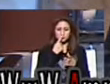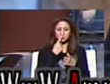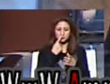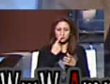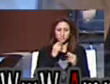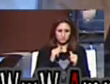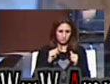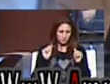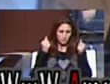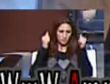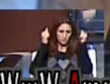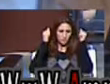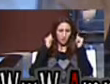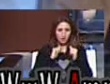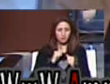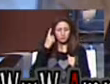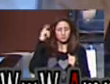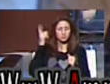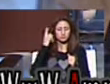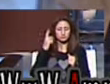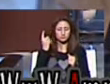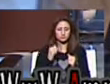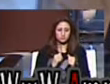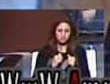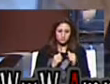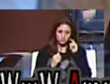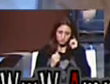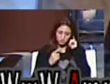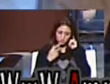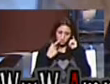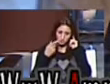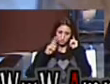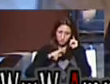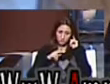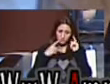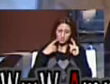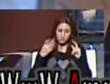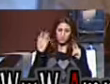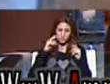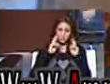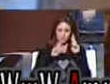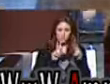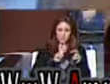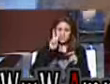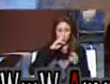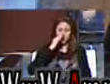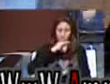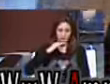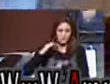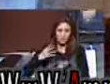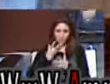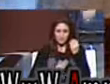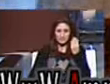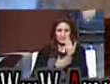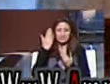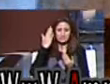موارد كهرباء وتراكمت كميات كبيره من الدخان وثاني اكسيد الكربون وادت للحادث. تم انقاذ 7 أطفال حديثي الولاده. معنا